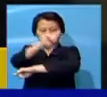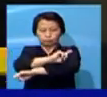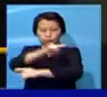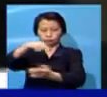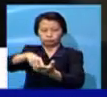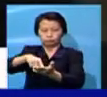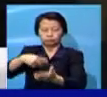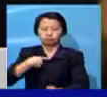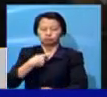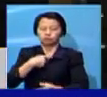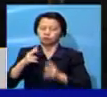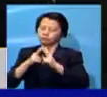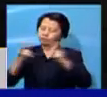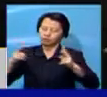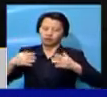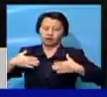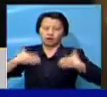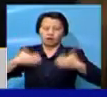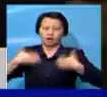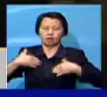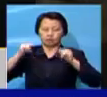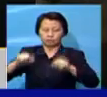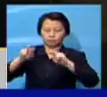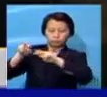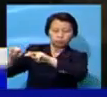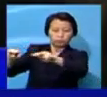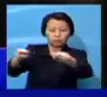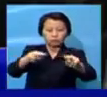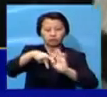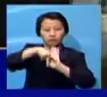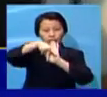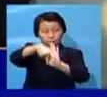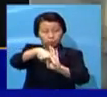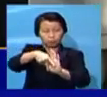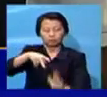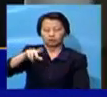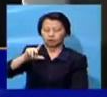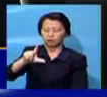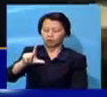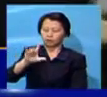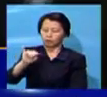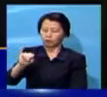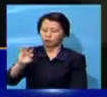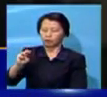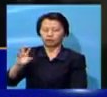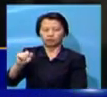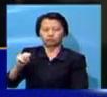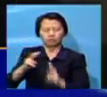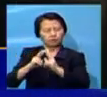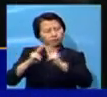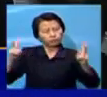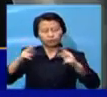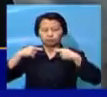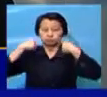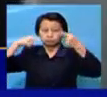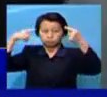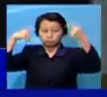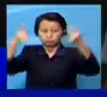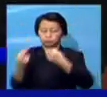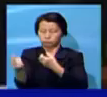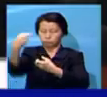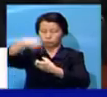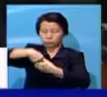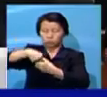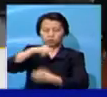kita G datah Li di langkaaya penyertaan lebih daripada